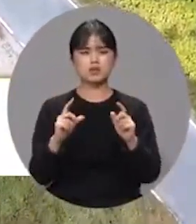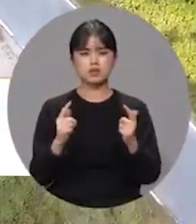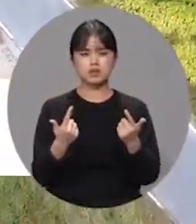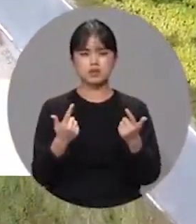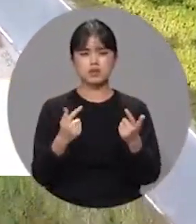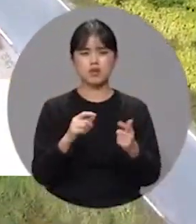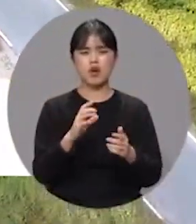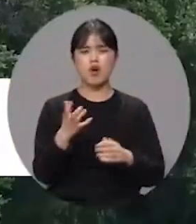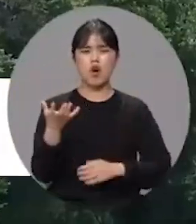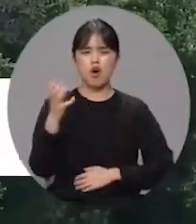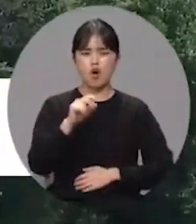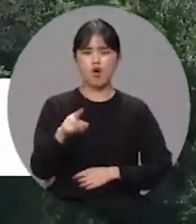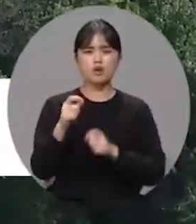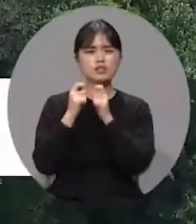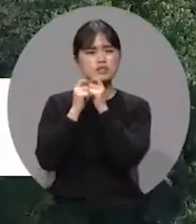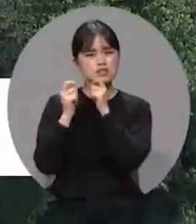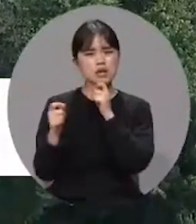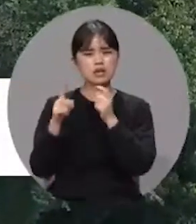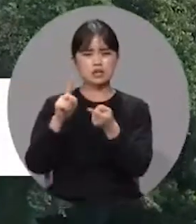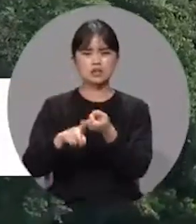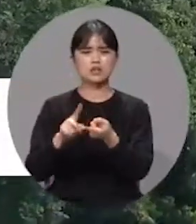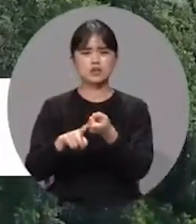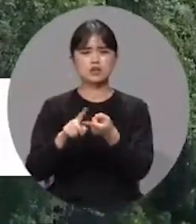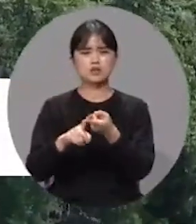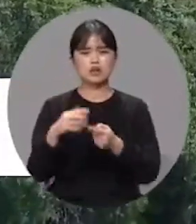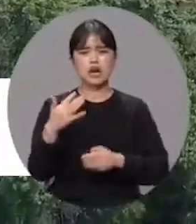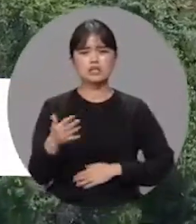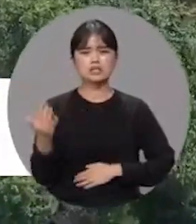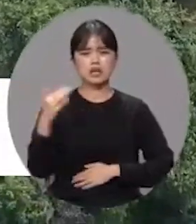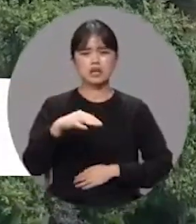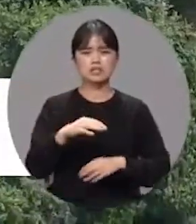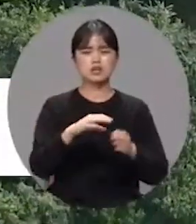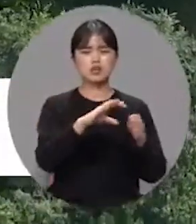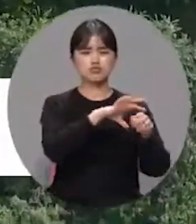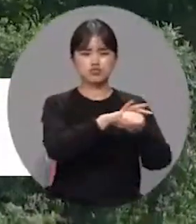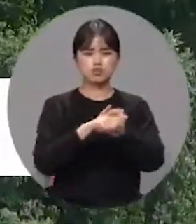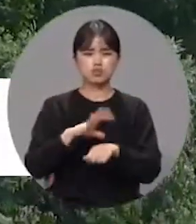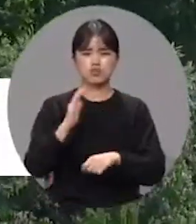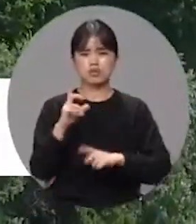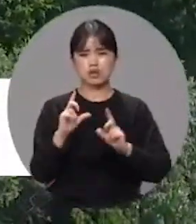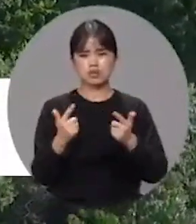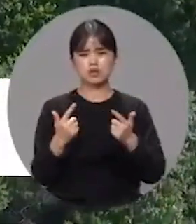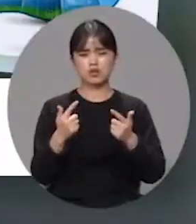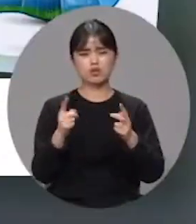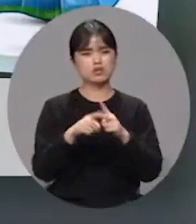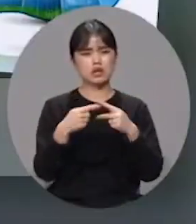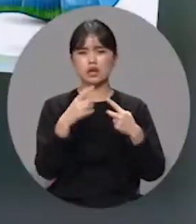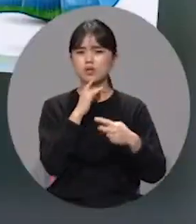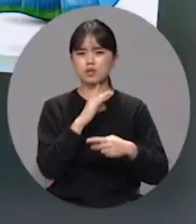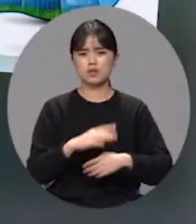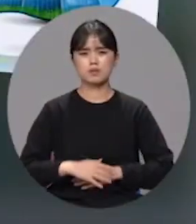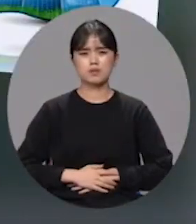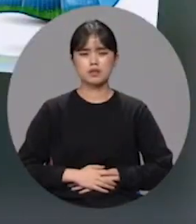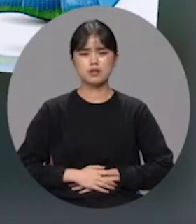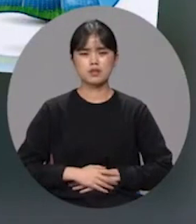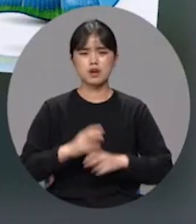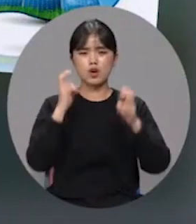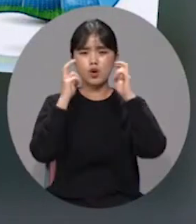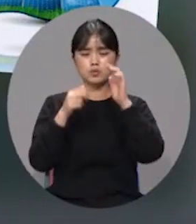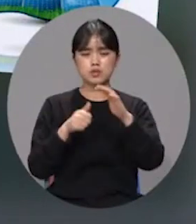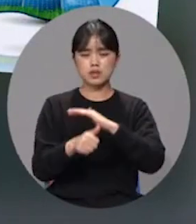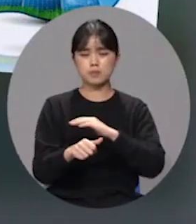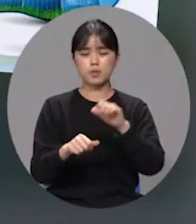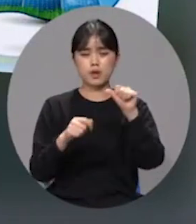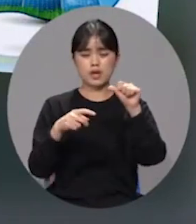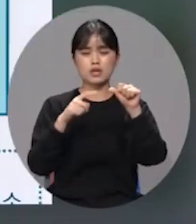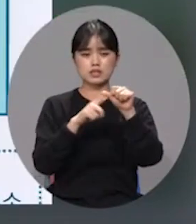수백억 대 이런 사기 행각을 벌였는데도 아직까지도 구속이 안 되고 있다는 것도 그런 것 이해가 안 되고요. 업체 대표 A씨 등